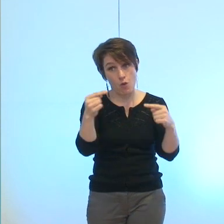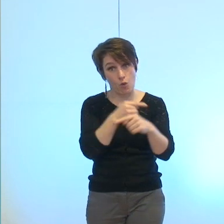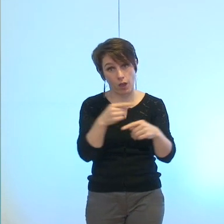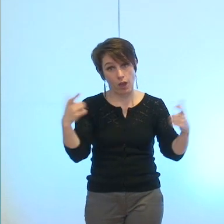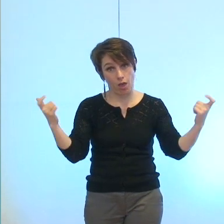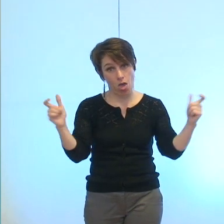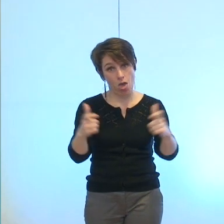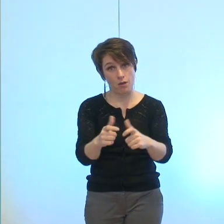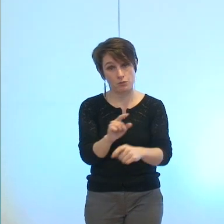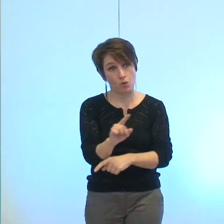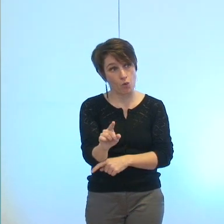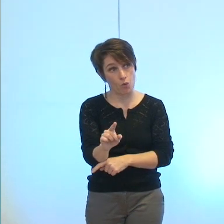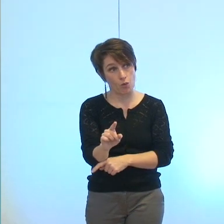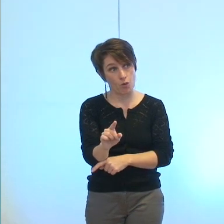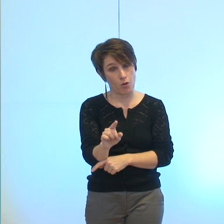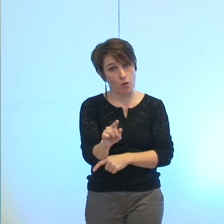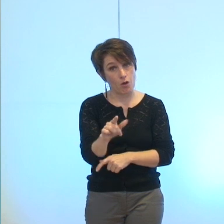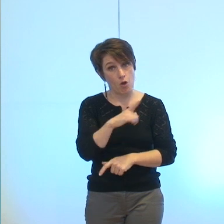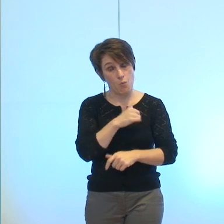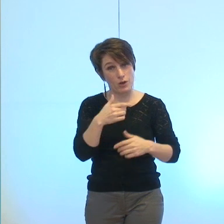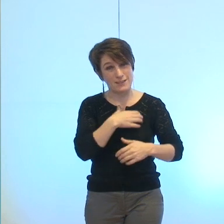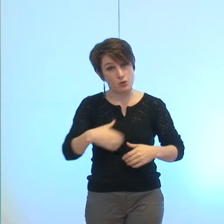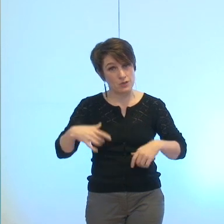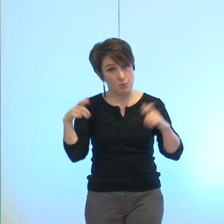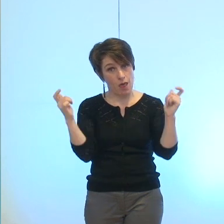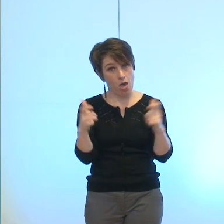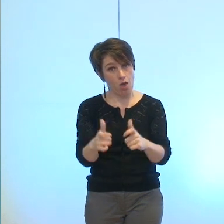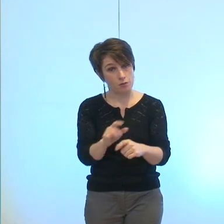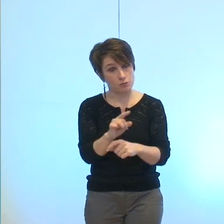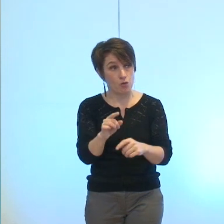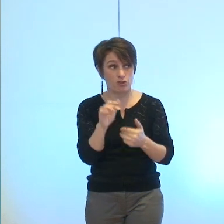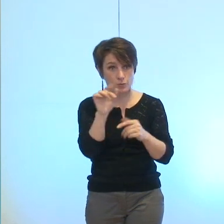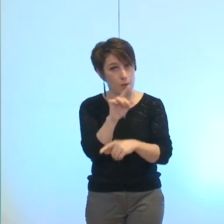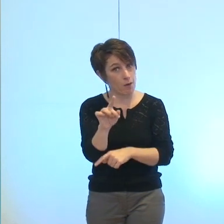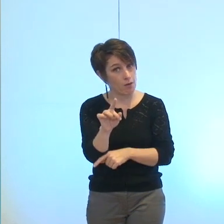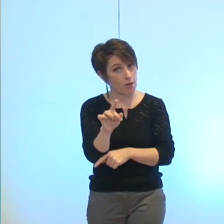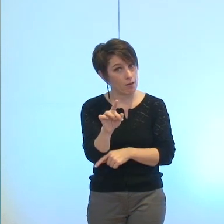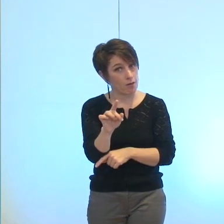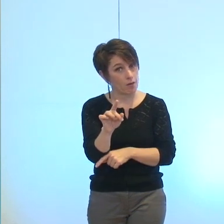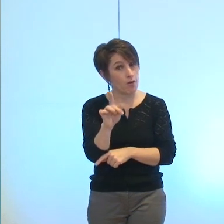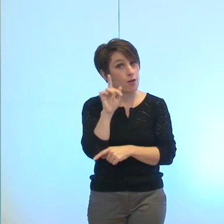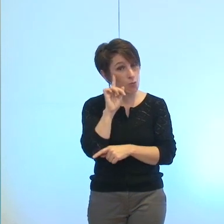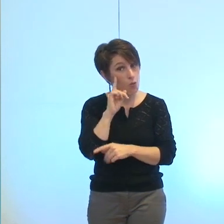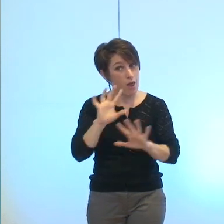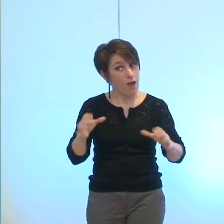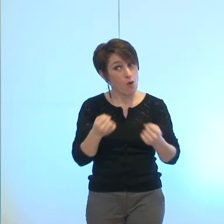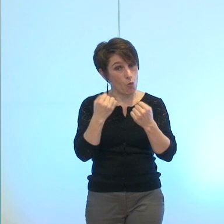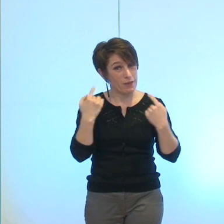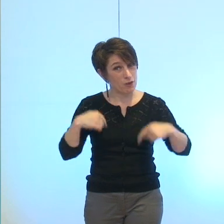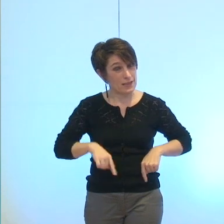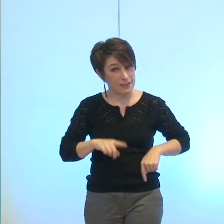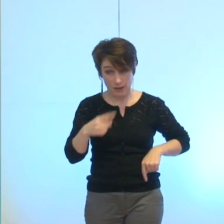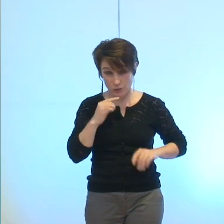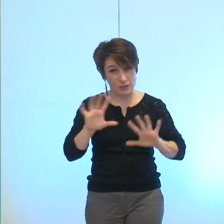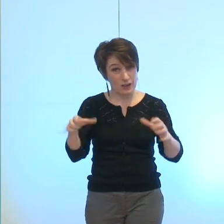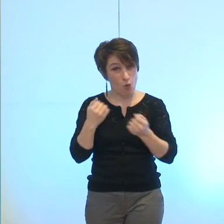d'amenuiser le personnel de la la police municipale parce que là on ne parle pas seulement d'une compétence d'État mais bien d'une compétence partagée